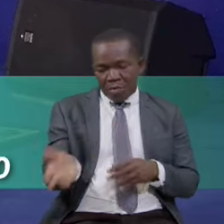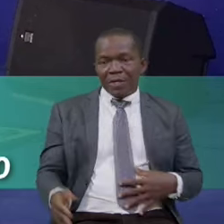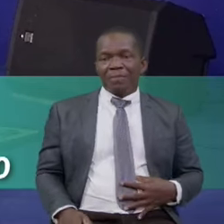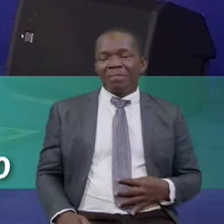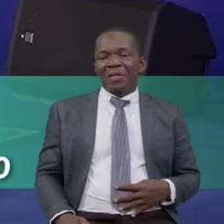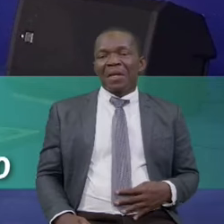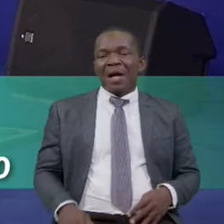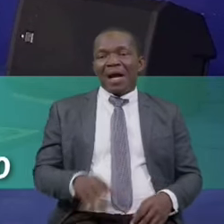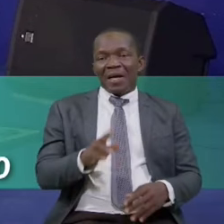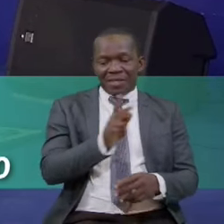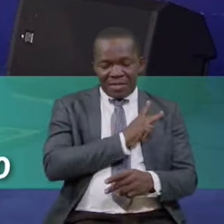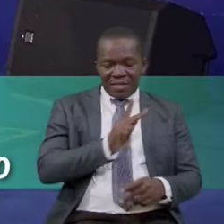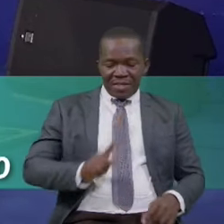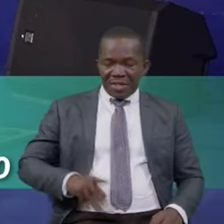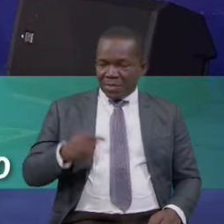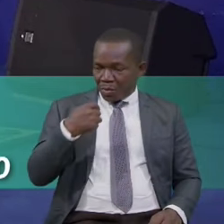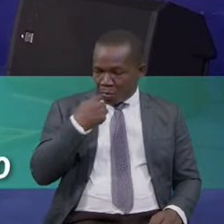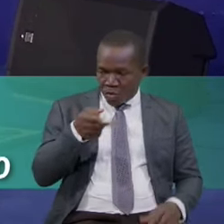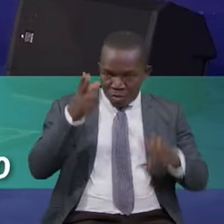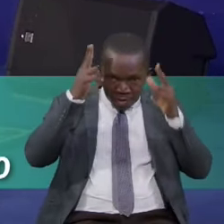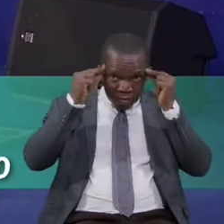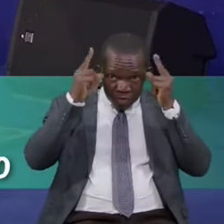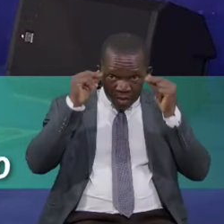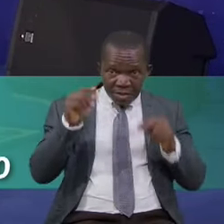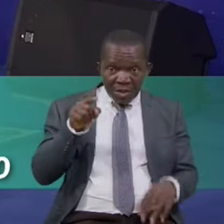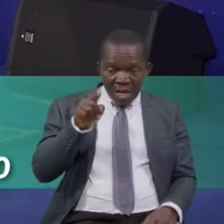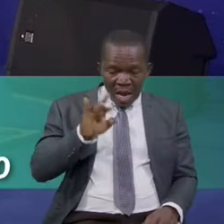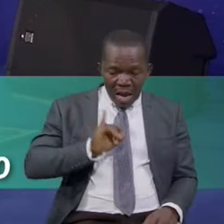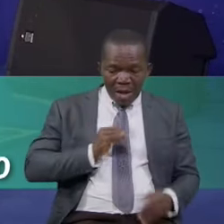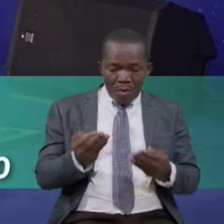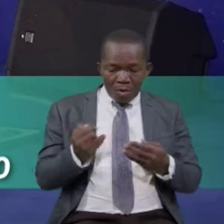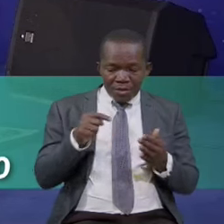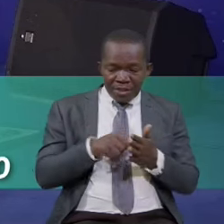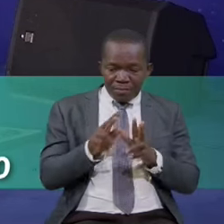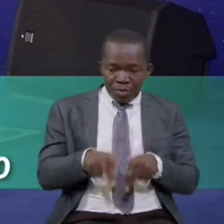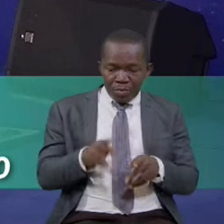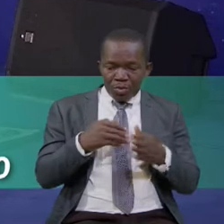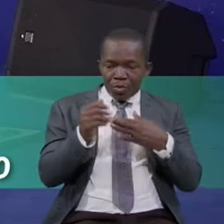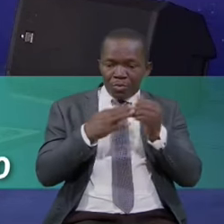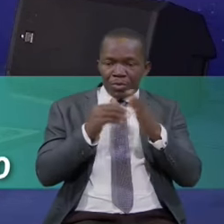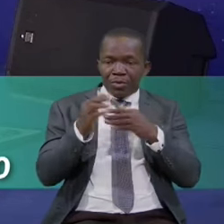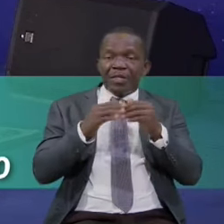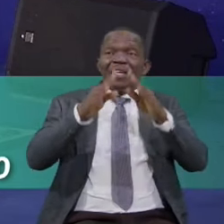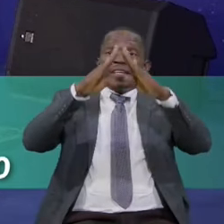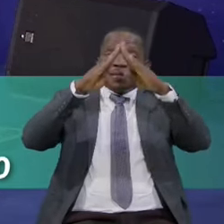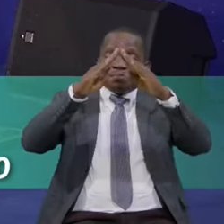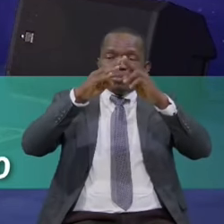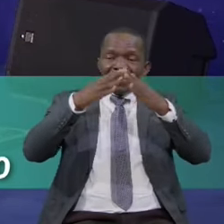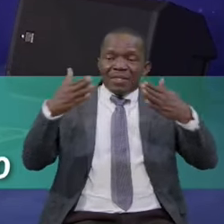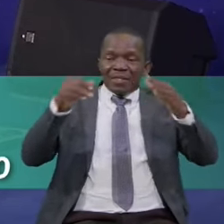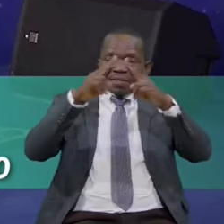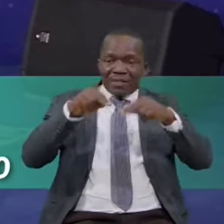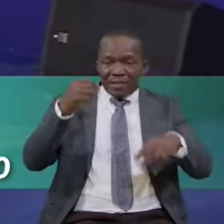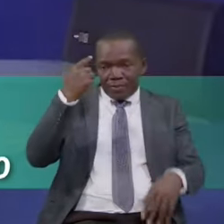travailler vous voulez qu'il soit paresseux moi je veux qu'il me bâtisse des tours et vous dites de le laisser aller ne revenez plus